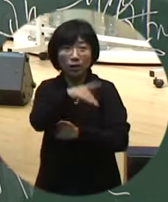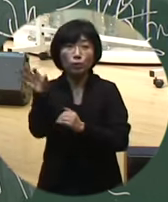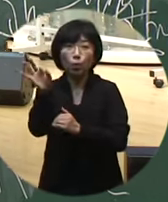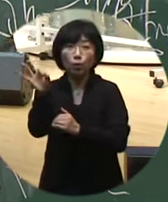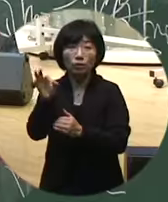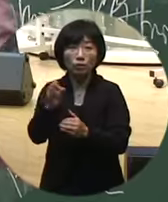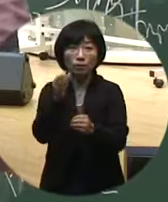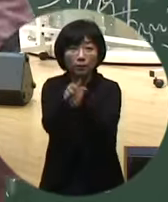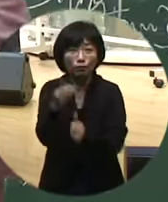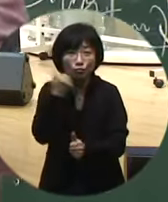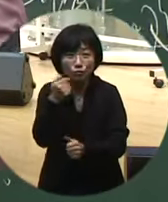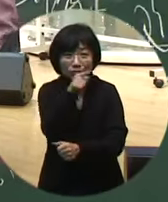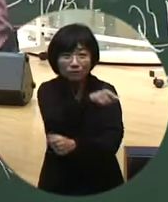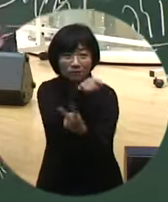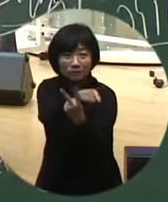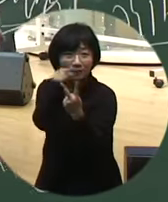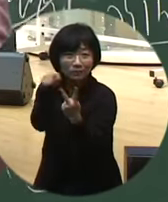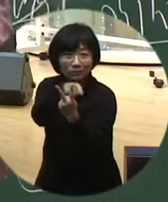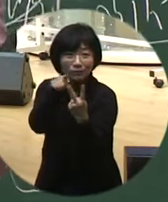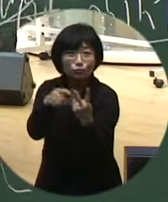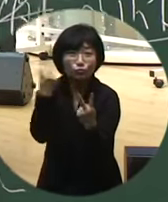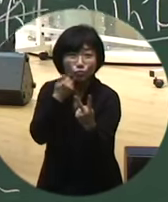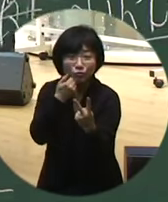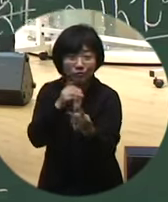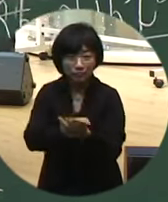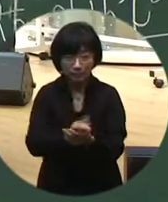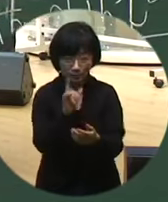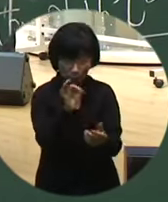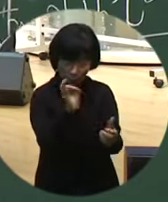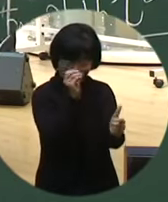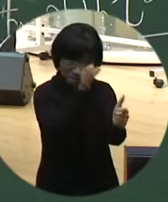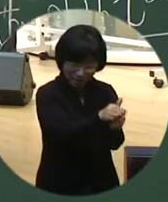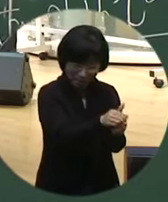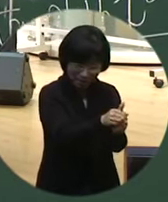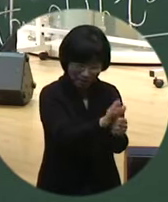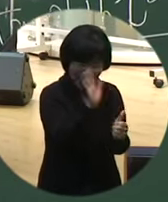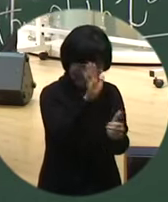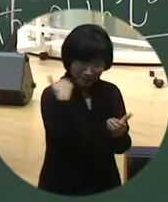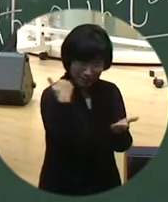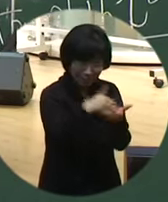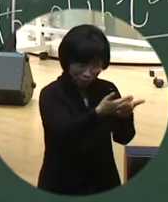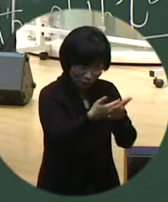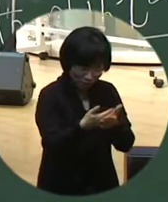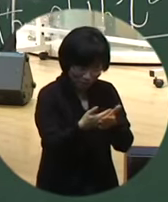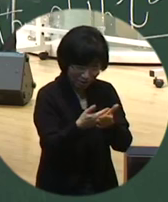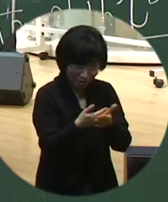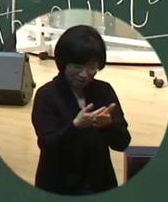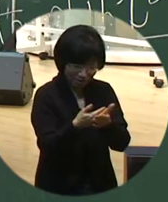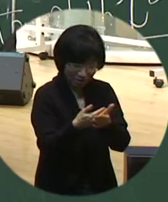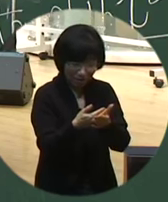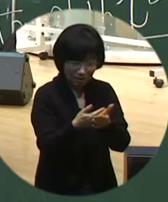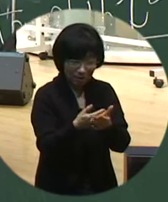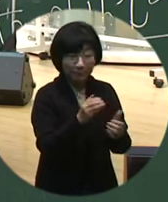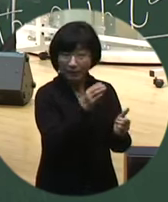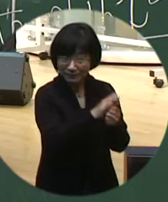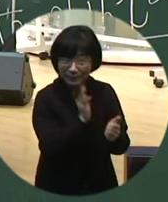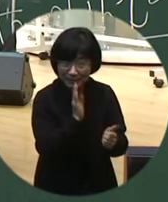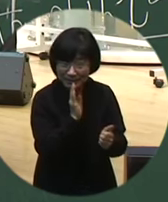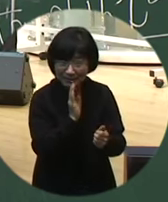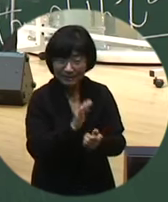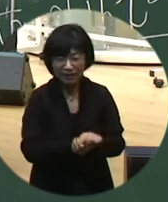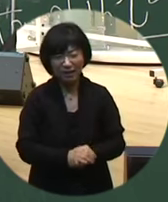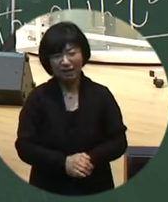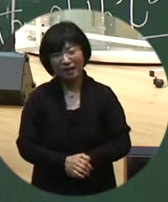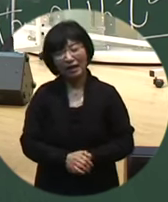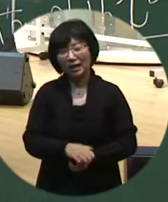to the people that he can get it back from. 무슨 경제 축복이에요? 돈 주십시오. We say financial blessings, God give me money. 그런 기도는 안 해도 돼요. You don't need to pray that